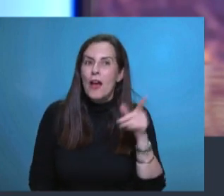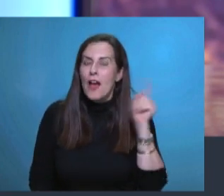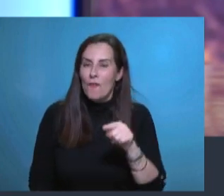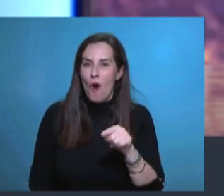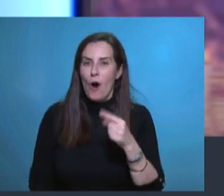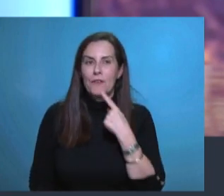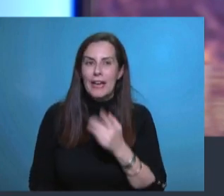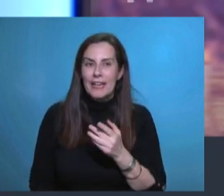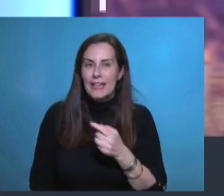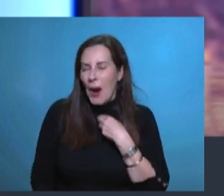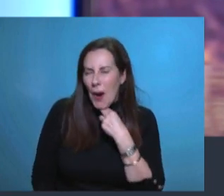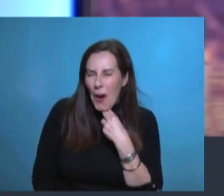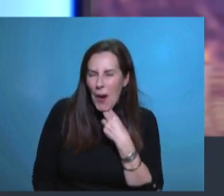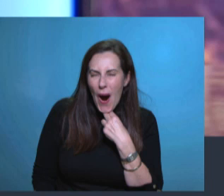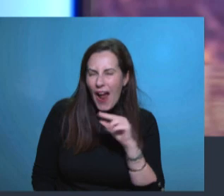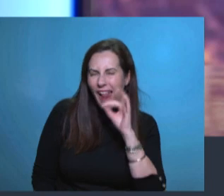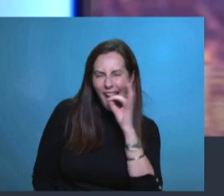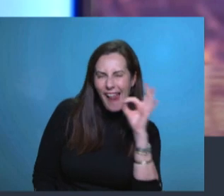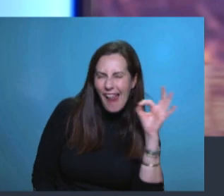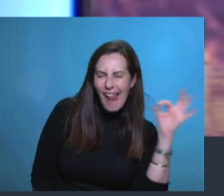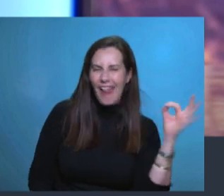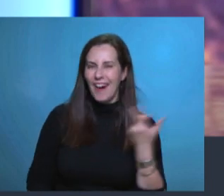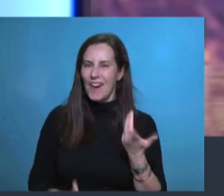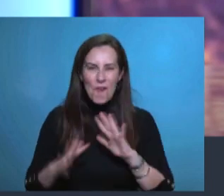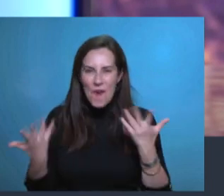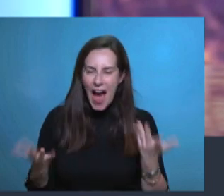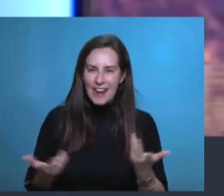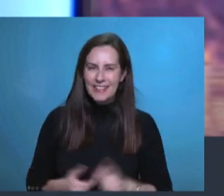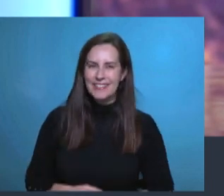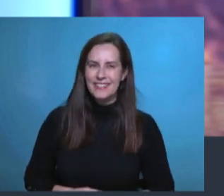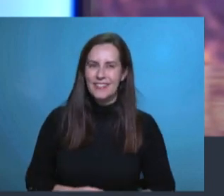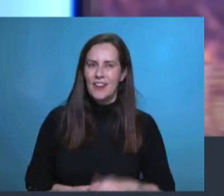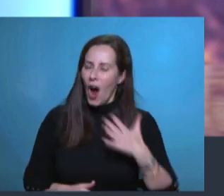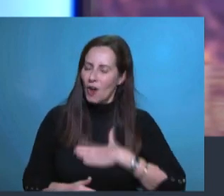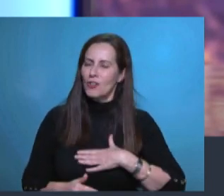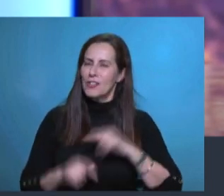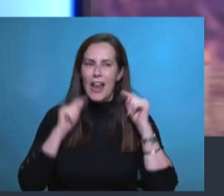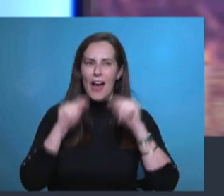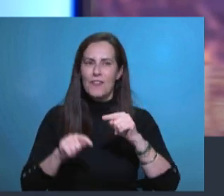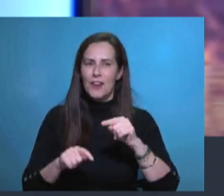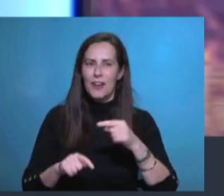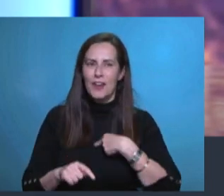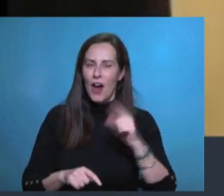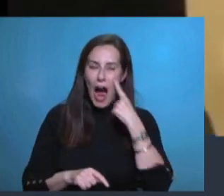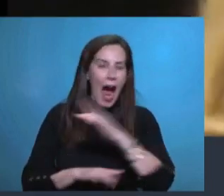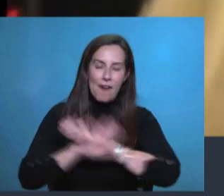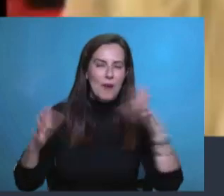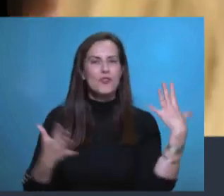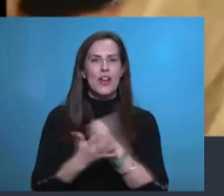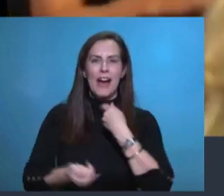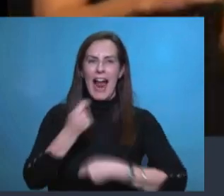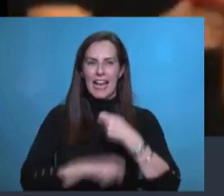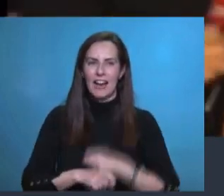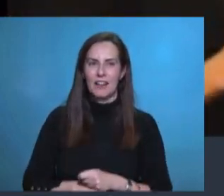ויגיד, אני בני גנץ מתכוון להעביר את מדינת ישראל לשפל כלכלי שהיא לא ראתה מעולם. אתה